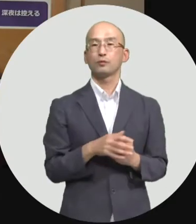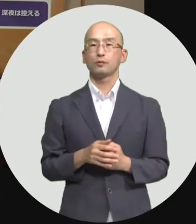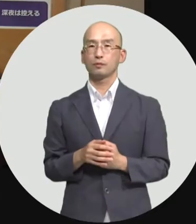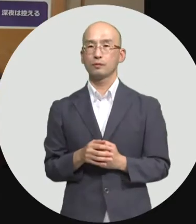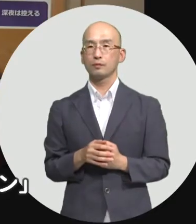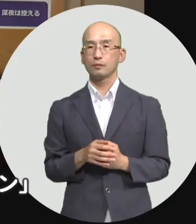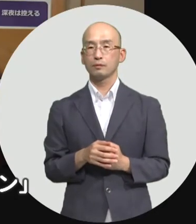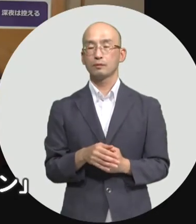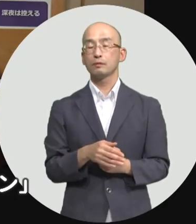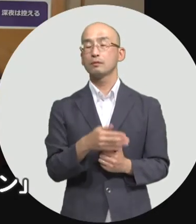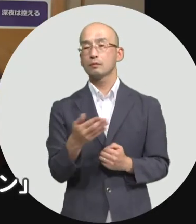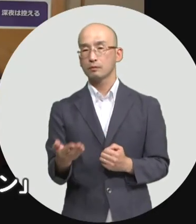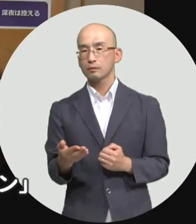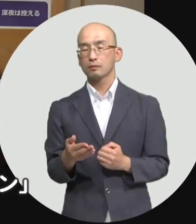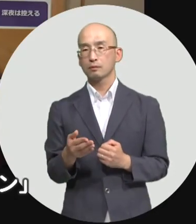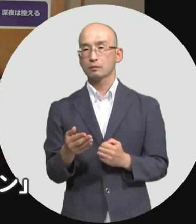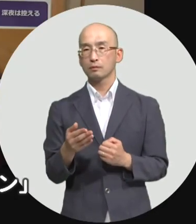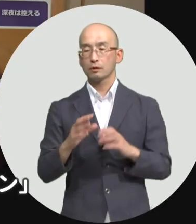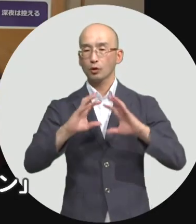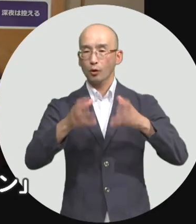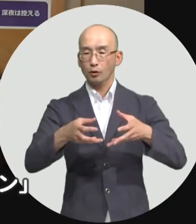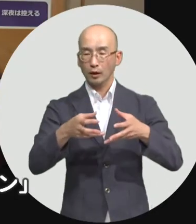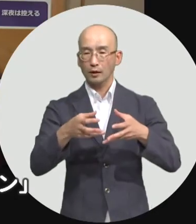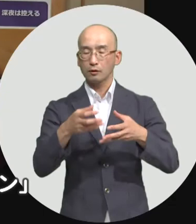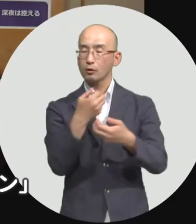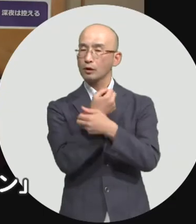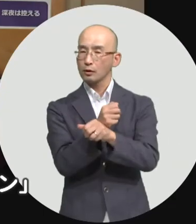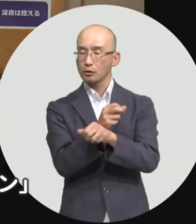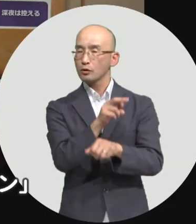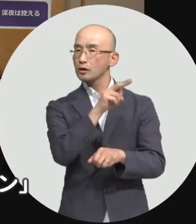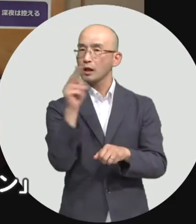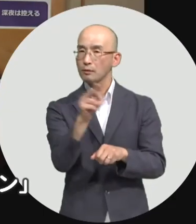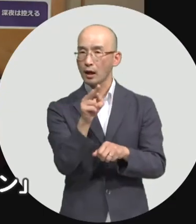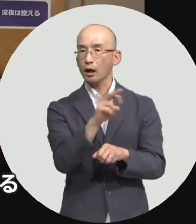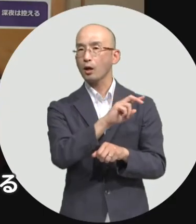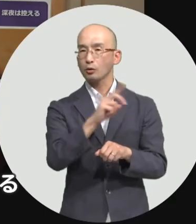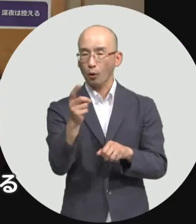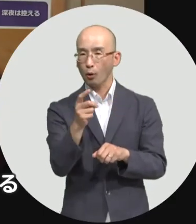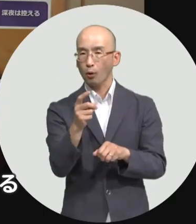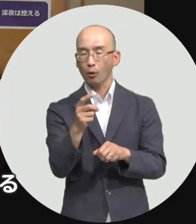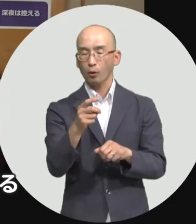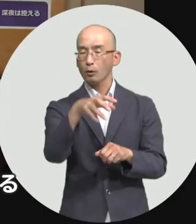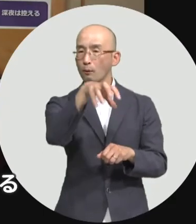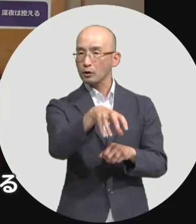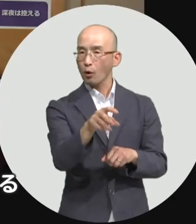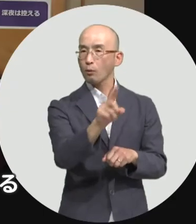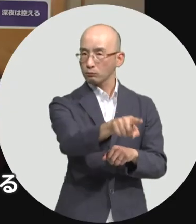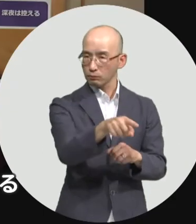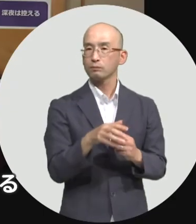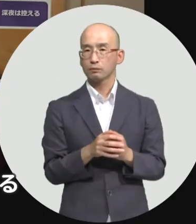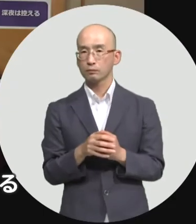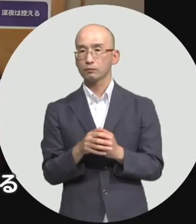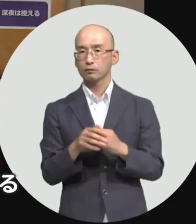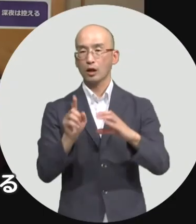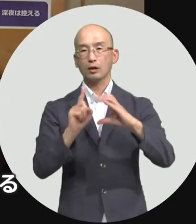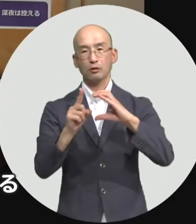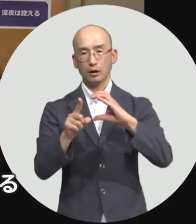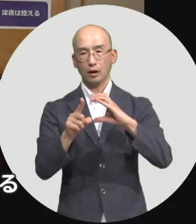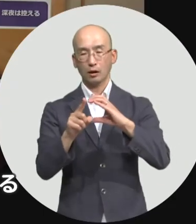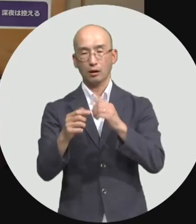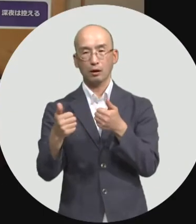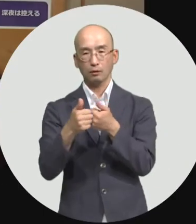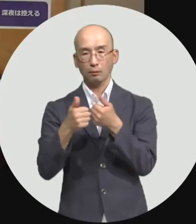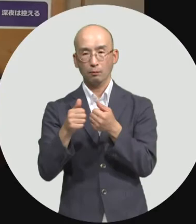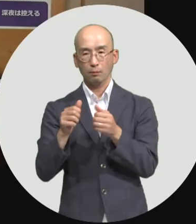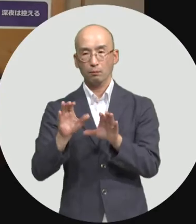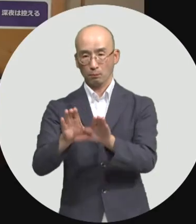から業界研究セミナー等を受けていただけるようなメインのスクリーン、それから専門のカウンセラーからさまざまなカウンセリングを受け